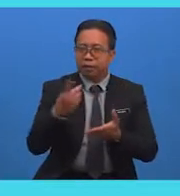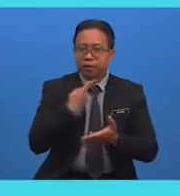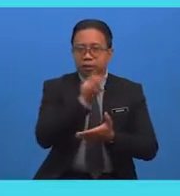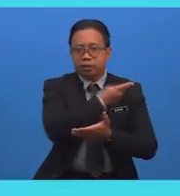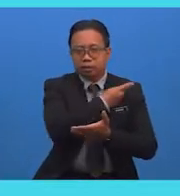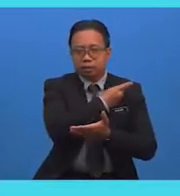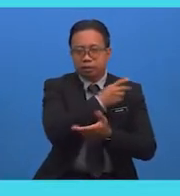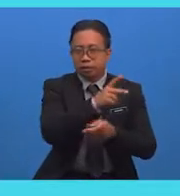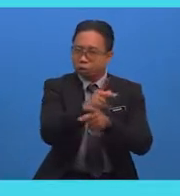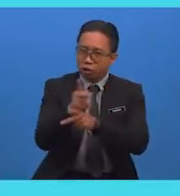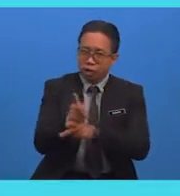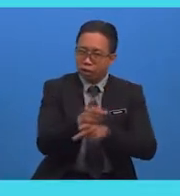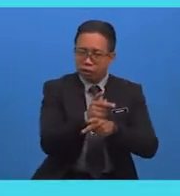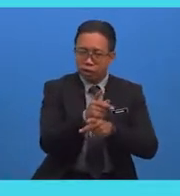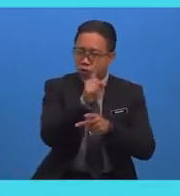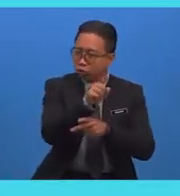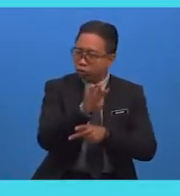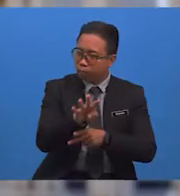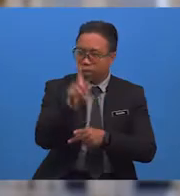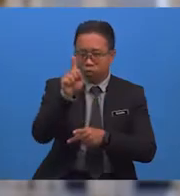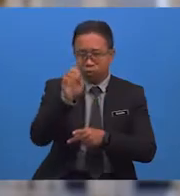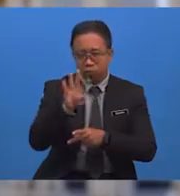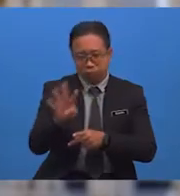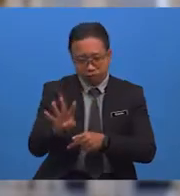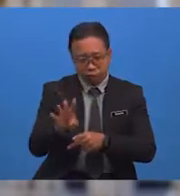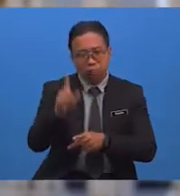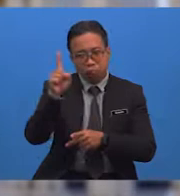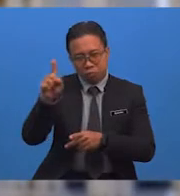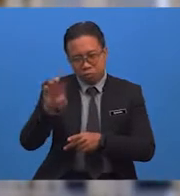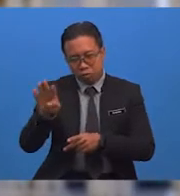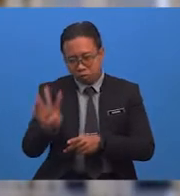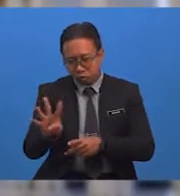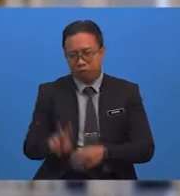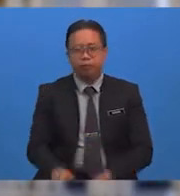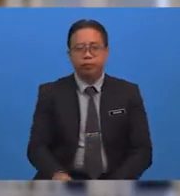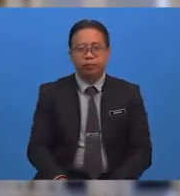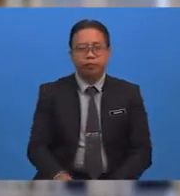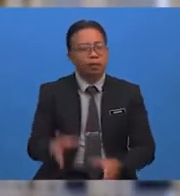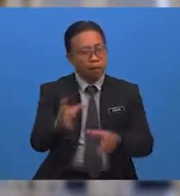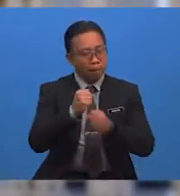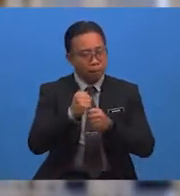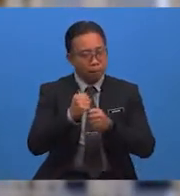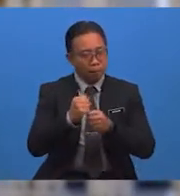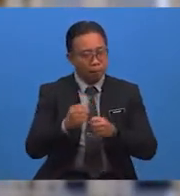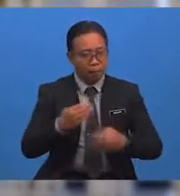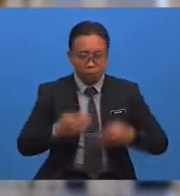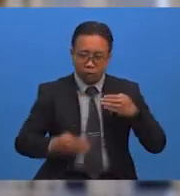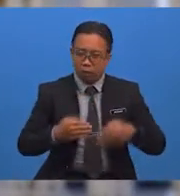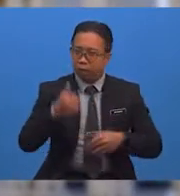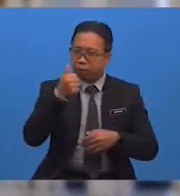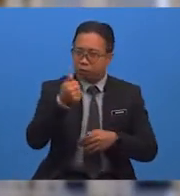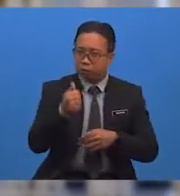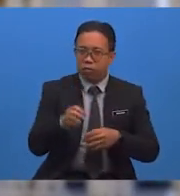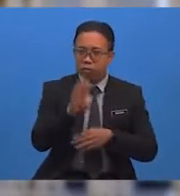mengamalkan amalan suku-suku separuh ini. Antaranya, kita akan mendapat berat badan yang ideal,